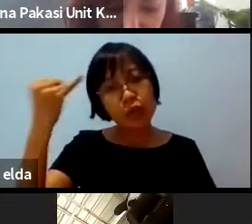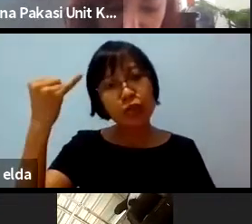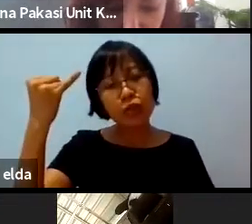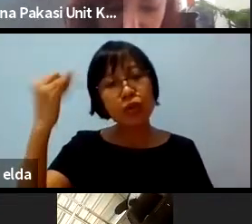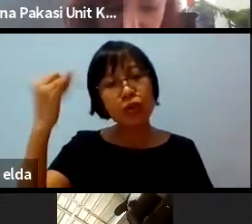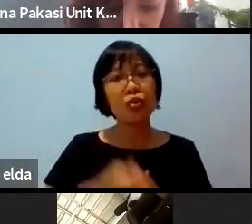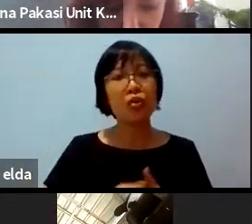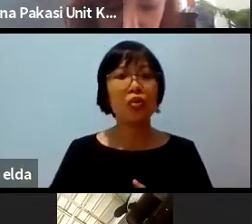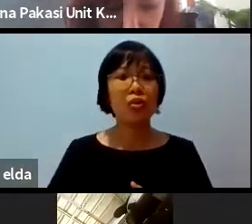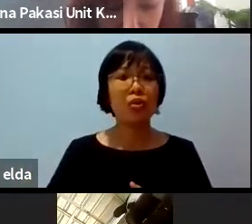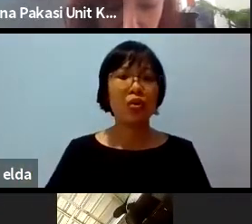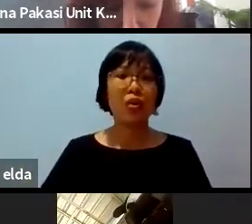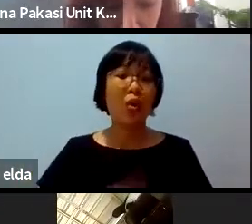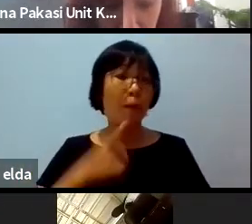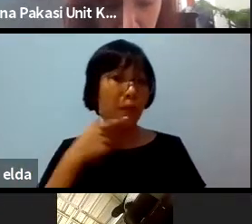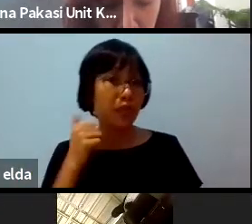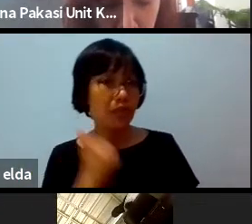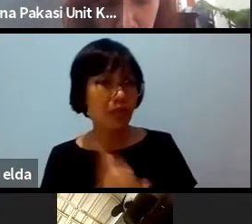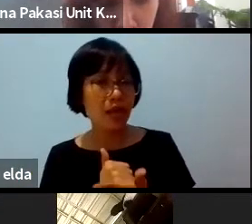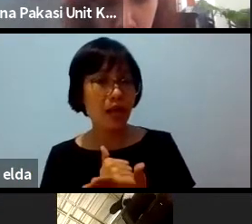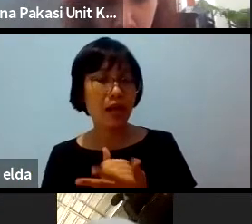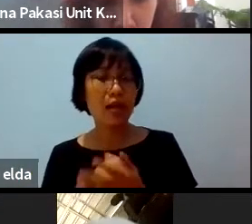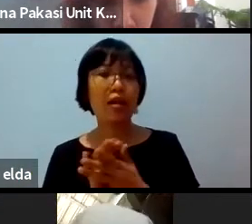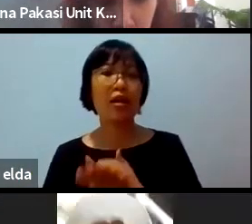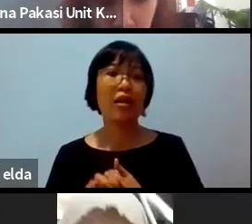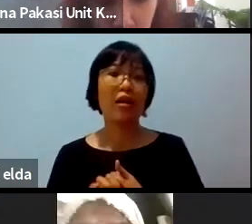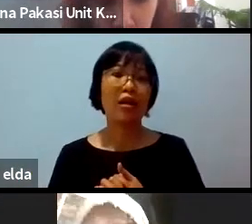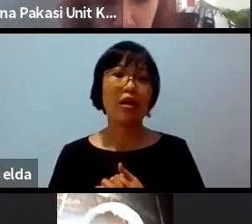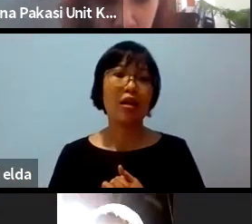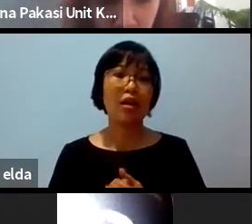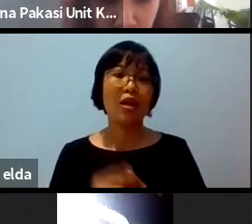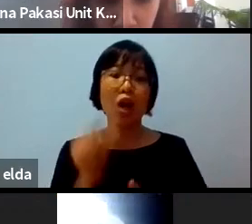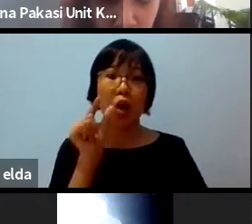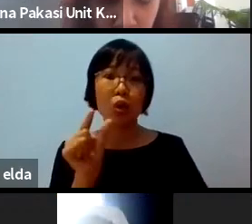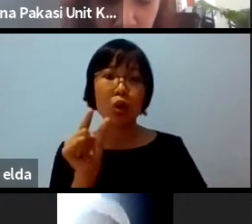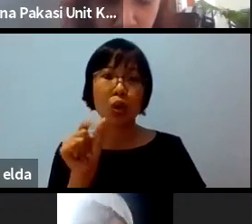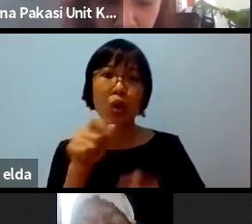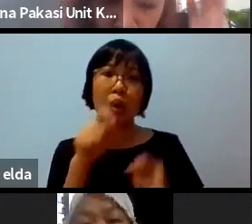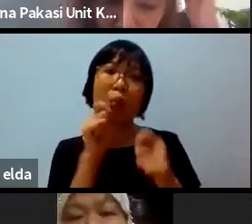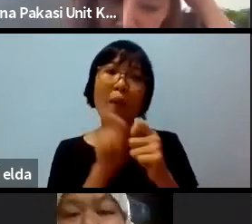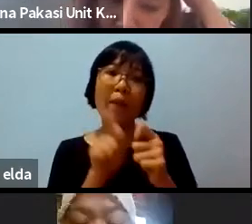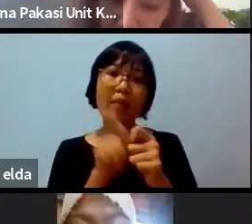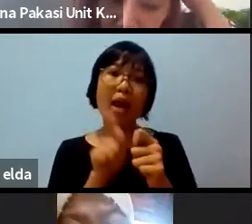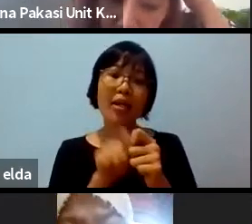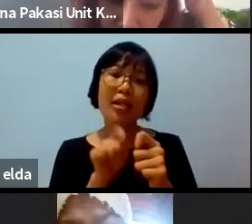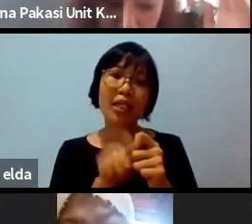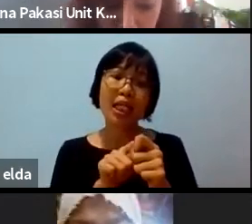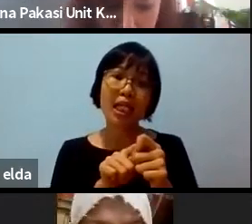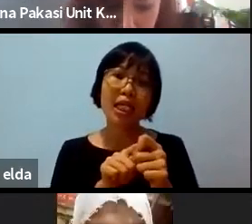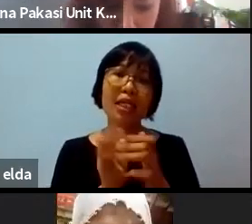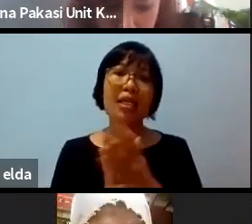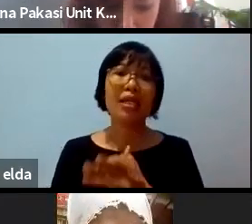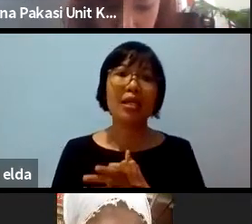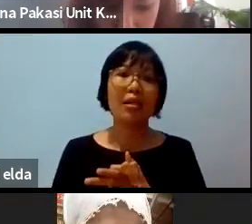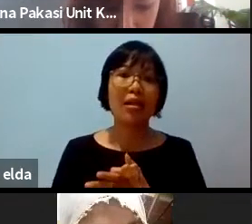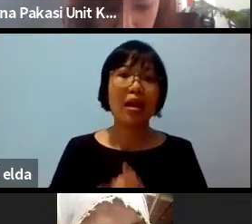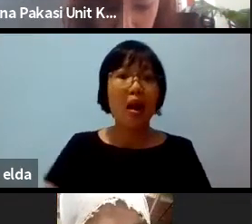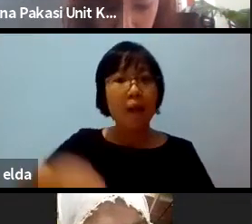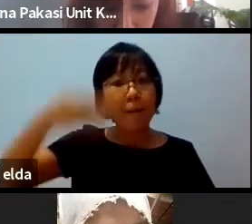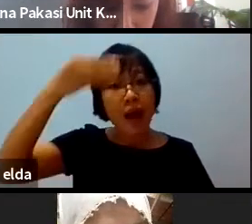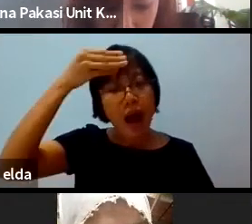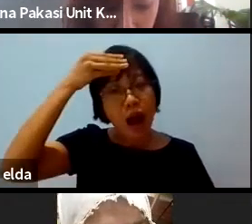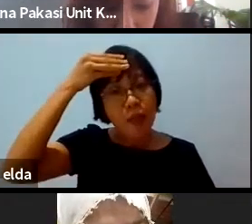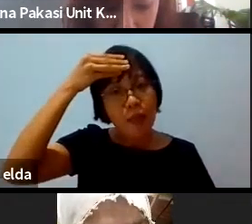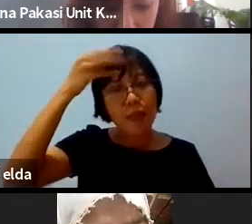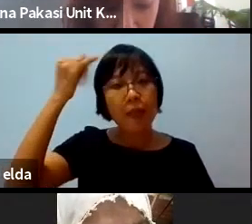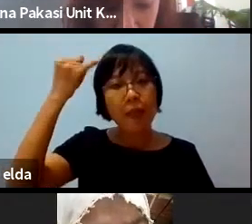asumsi tentang pengetahuan. Tadi KL sudah mengungkit, sudah